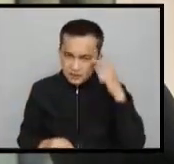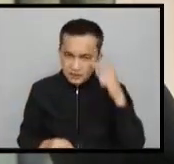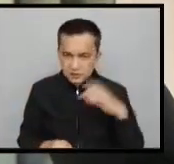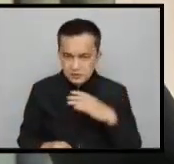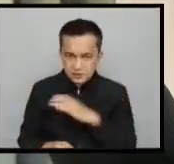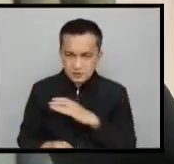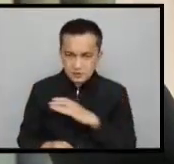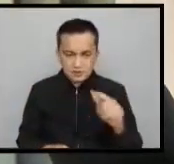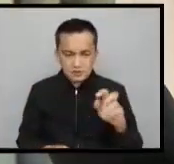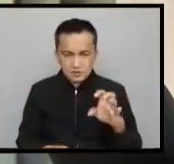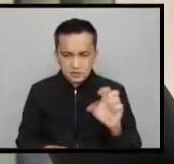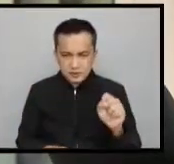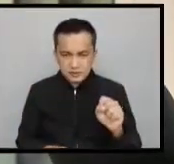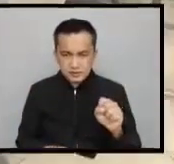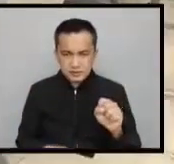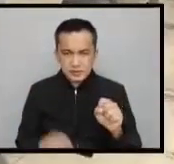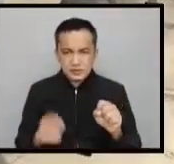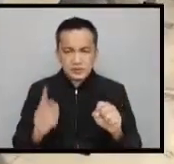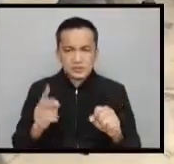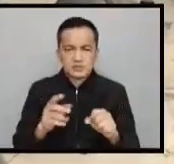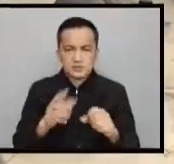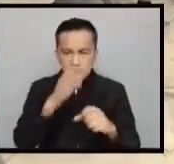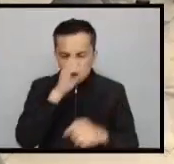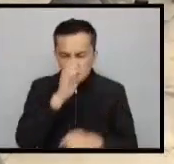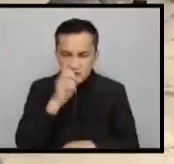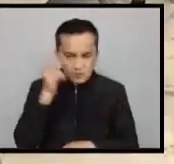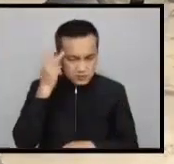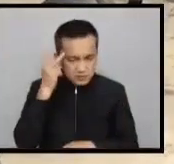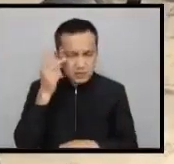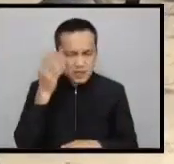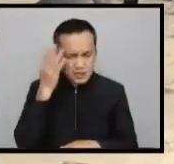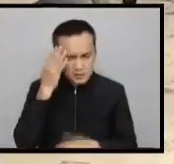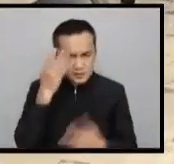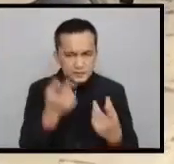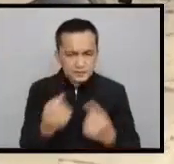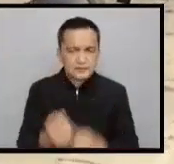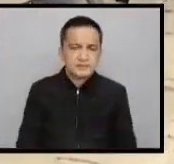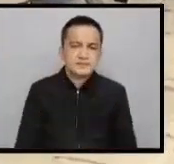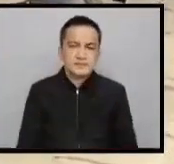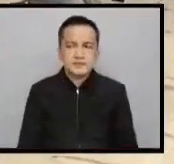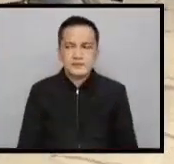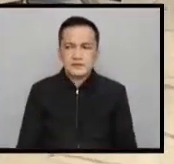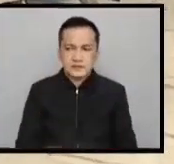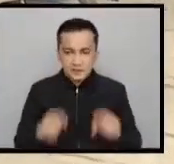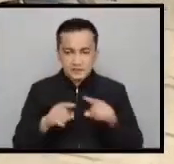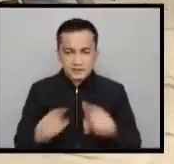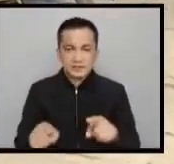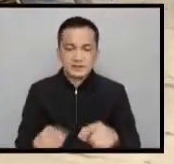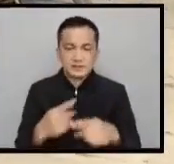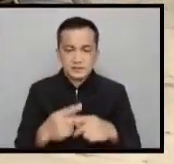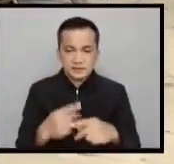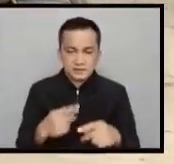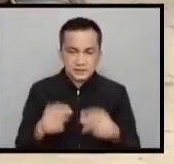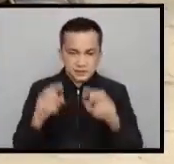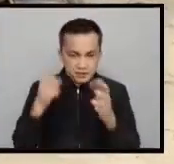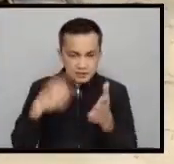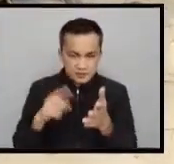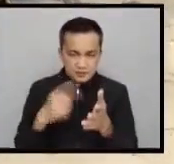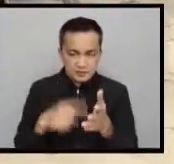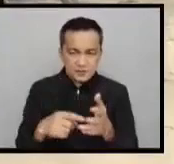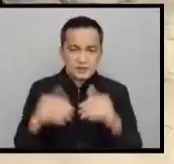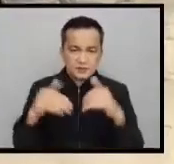people, he's a veteran politician. He would know what to do. Samantala, kasabay naman ang preliminary investigation, nagkaroon din ng pagpupulong ang